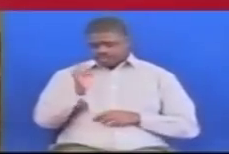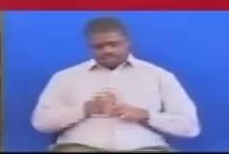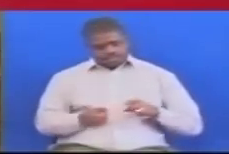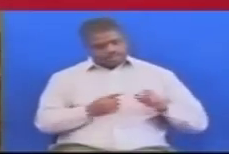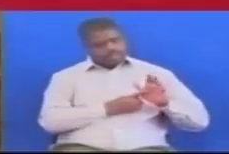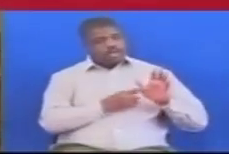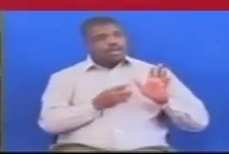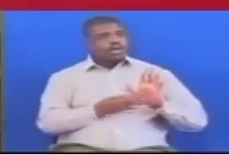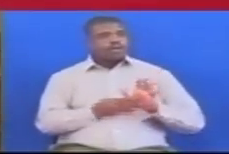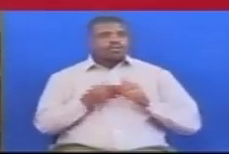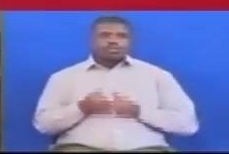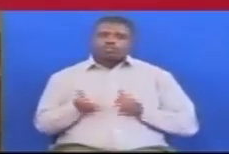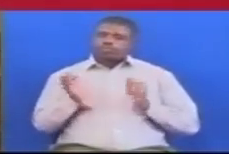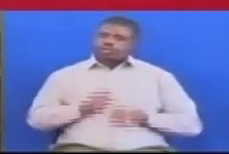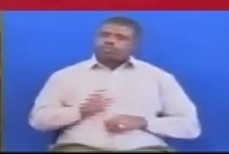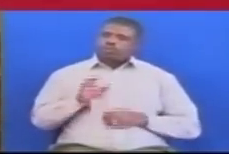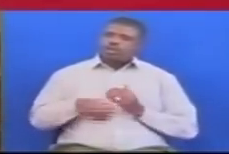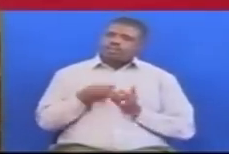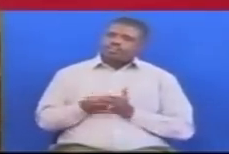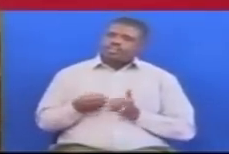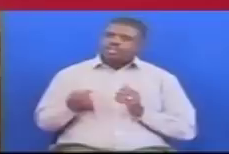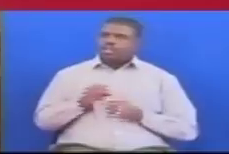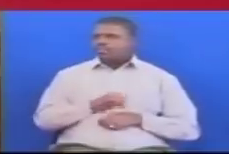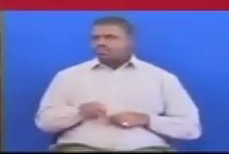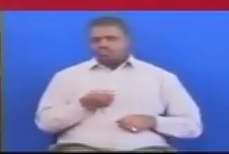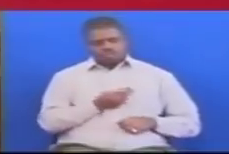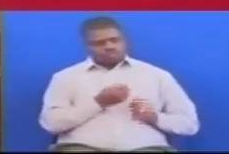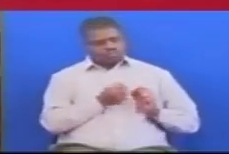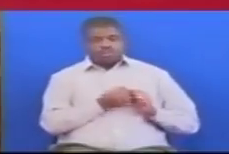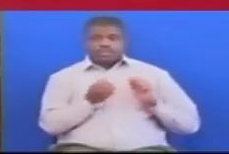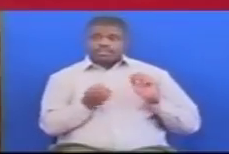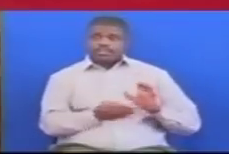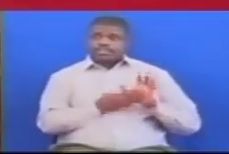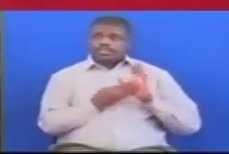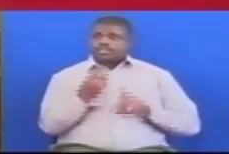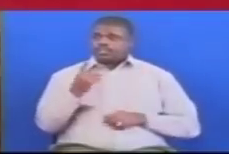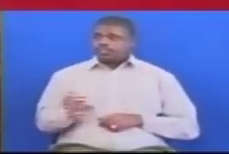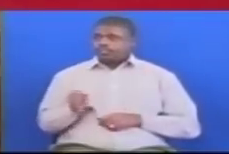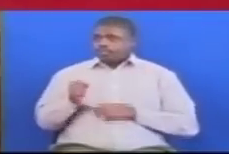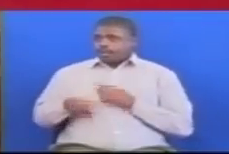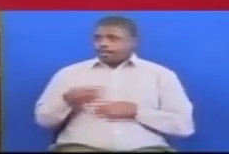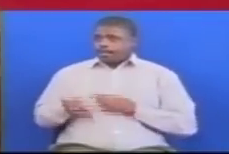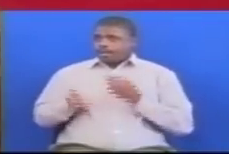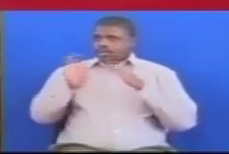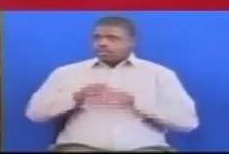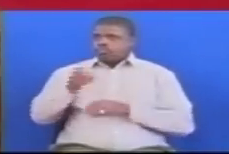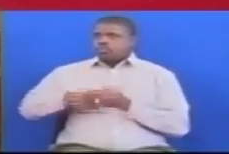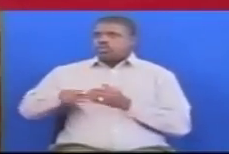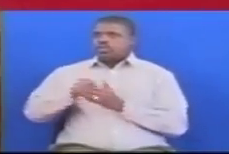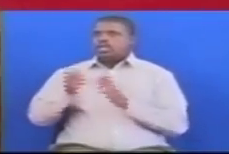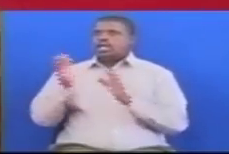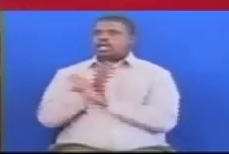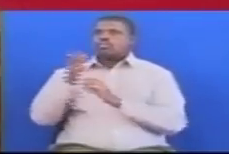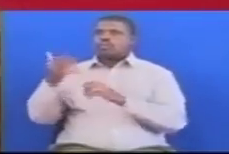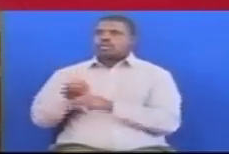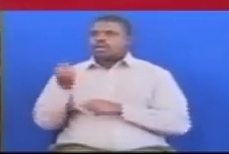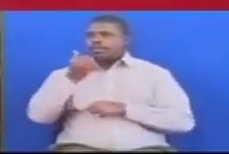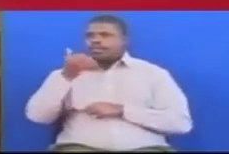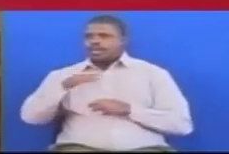na unatarajiwa kukamilika katika mwaka fedha 2019-20. Mradi utakapokamilika utaongeza hali ya upatikanaji wa